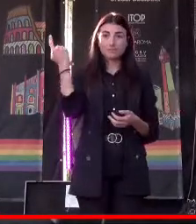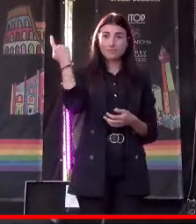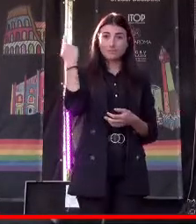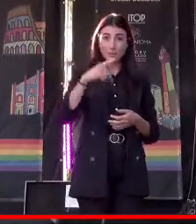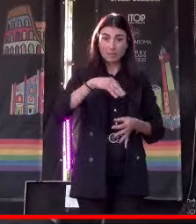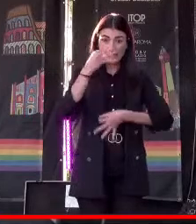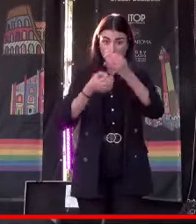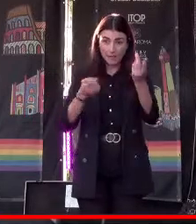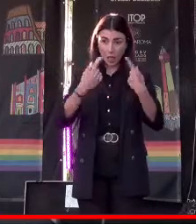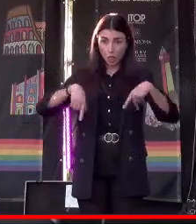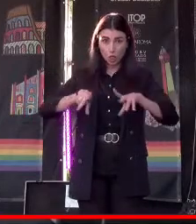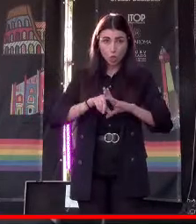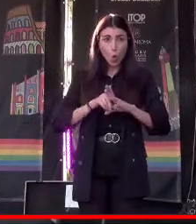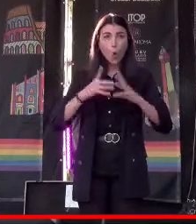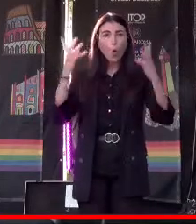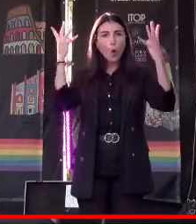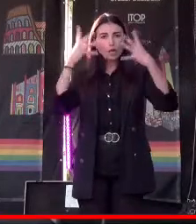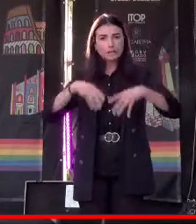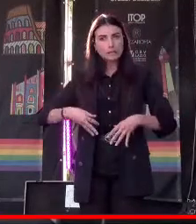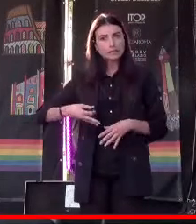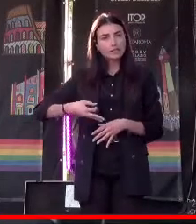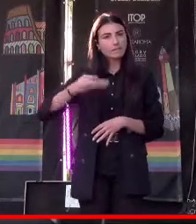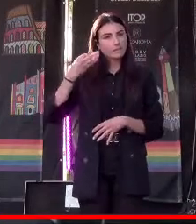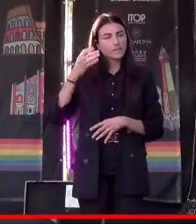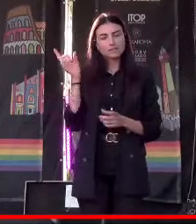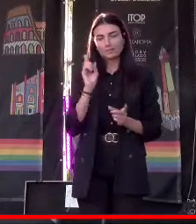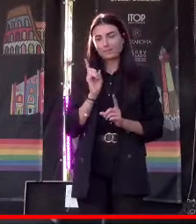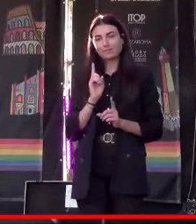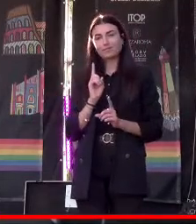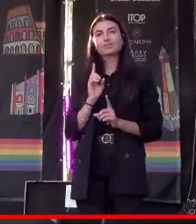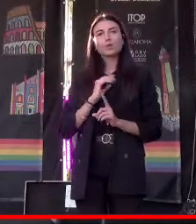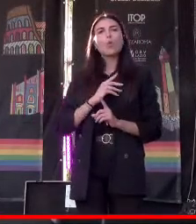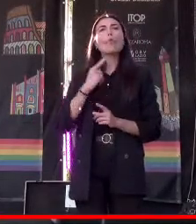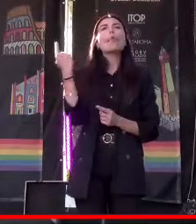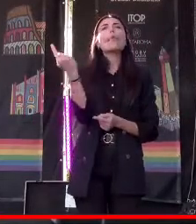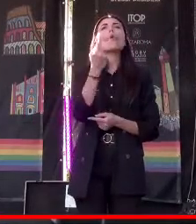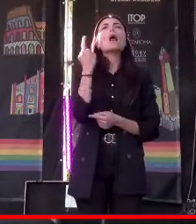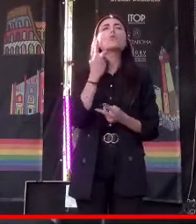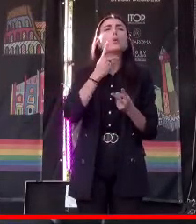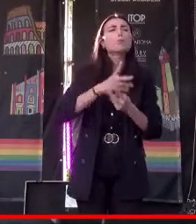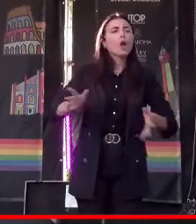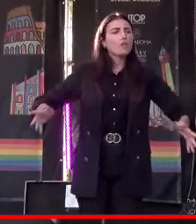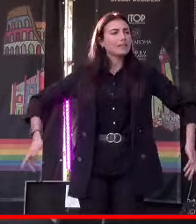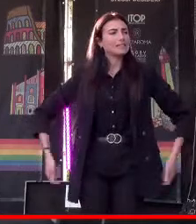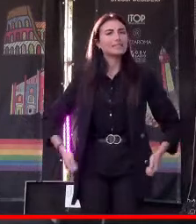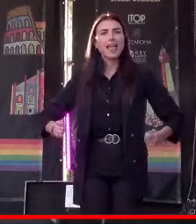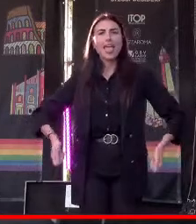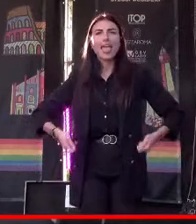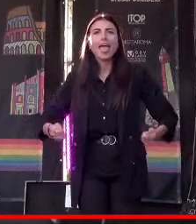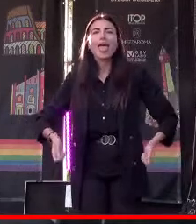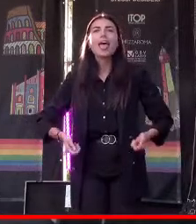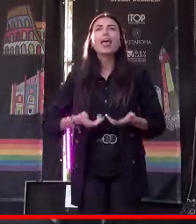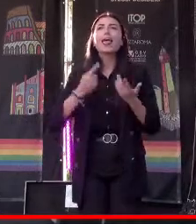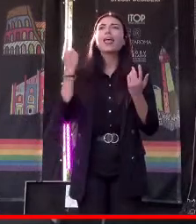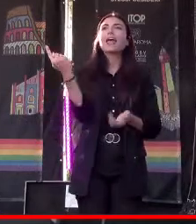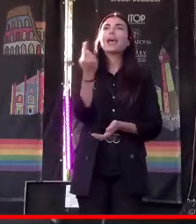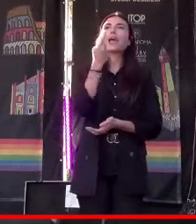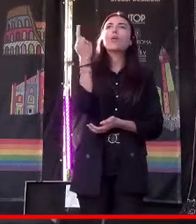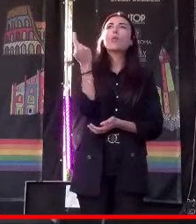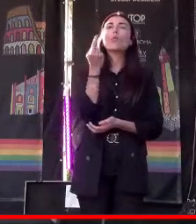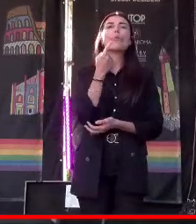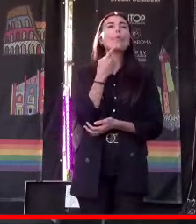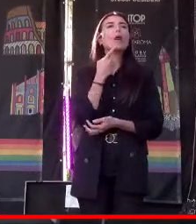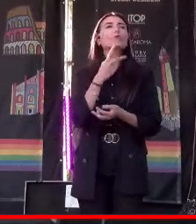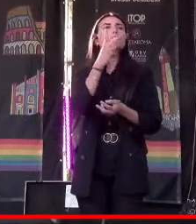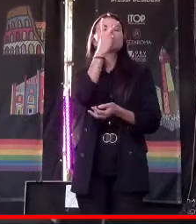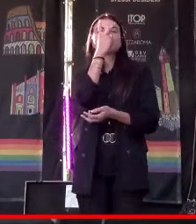grandissimi organizzatori, quindi azzecchiatevi come vi pare, qualcuno provi la sedia, qualcun altro si accosta a una persona